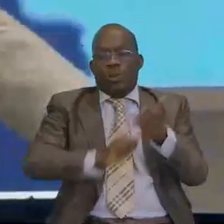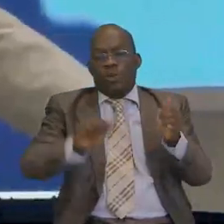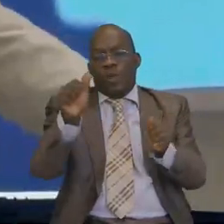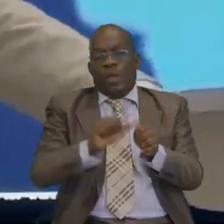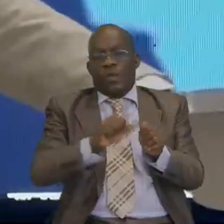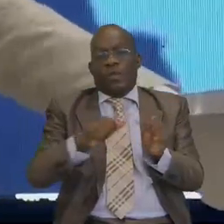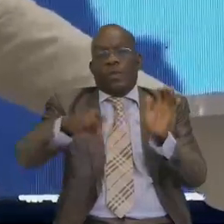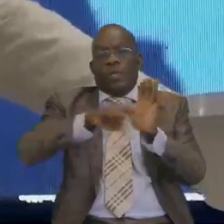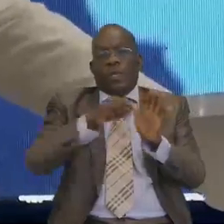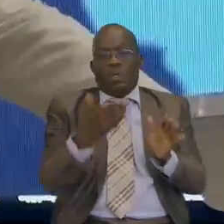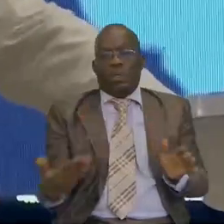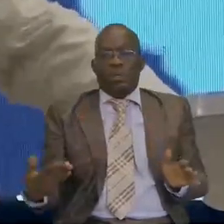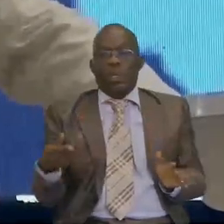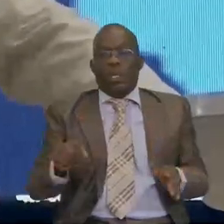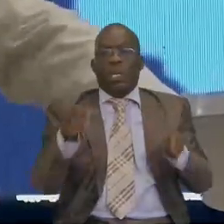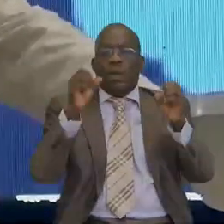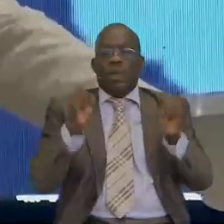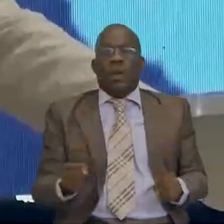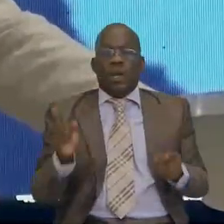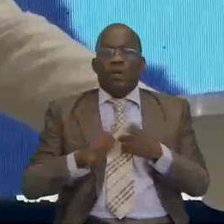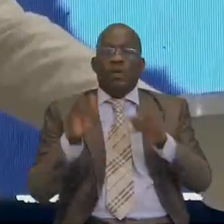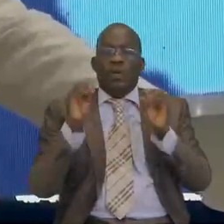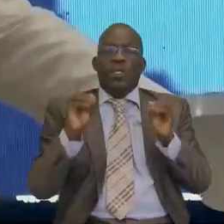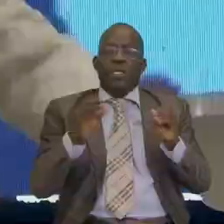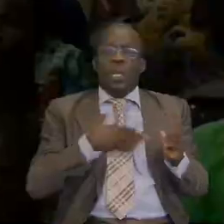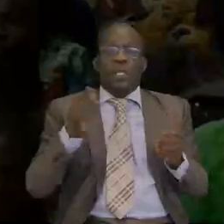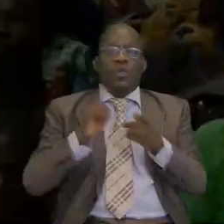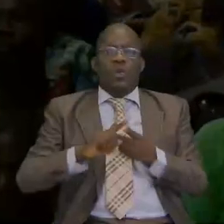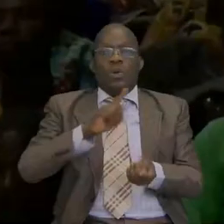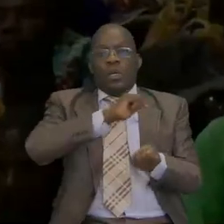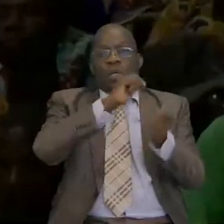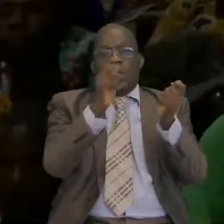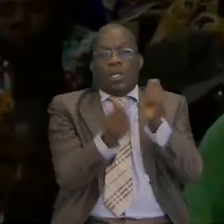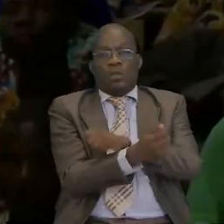Nous avons besoin de la puissance pour enseigner et transformer.